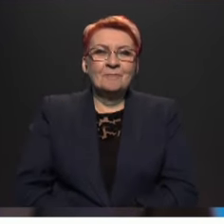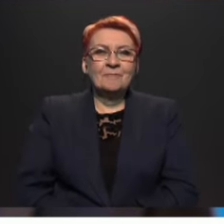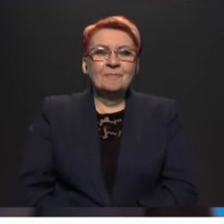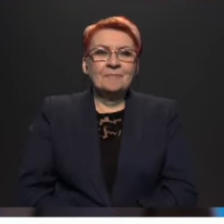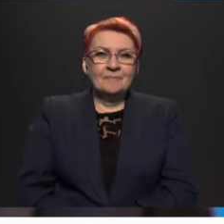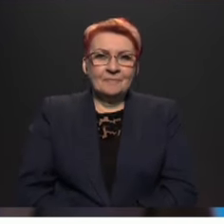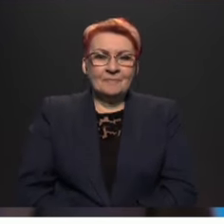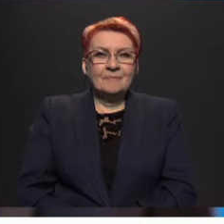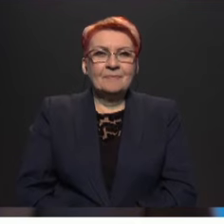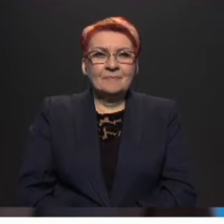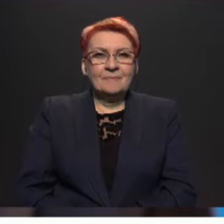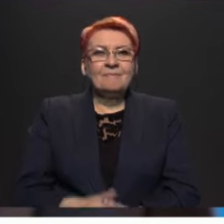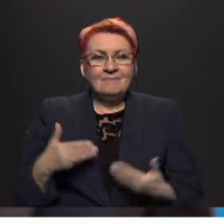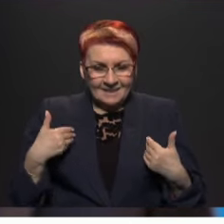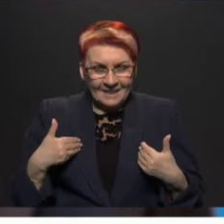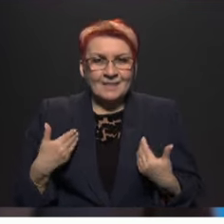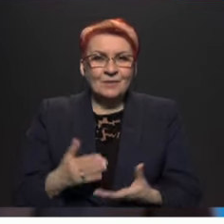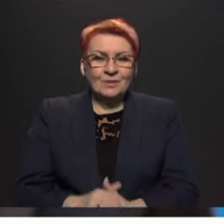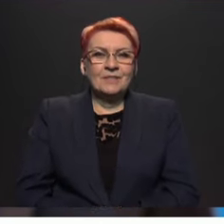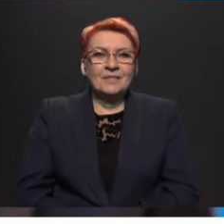Говорите, здравствуйте. Пожалуйста. Здравствуйте. Здрасте.